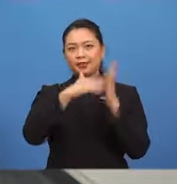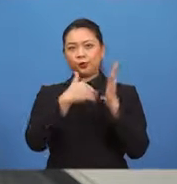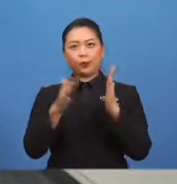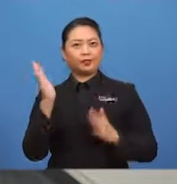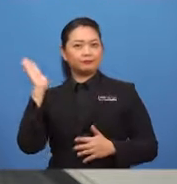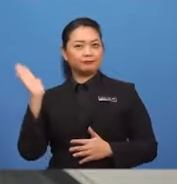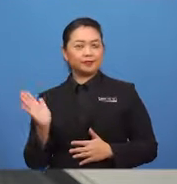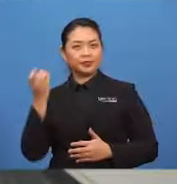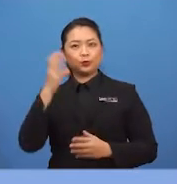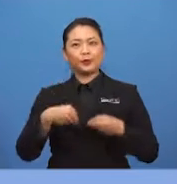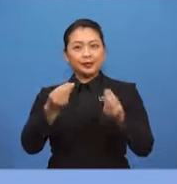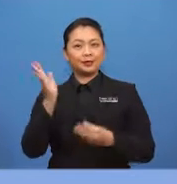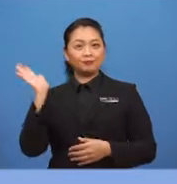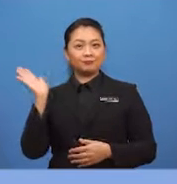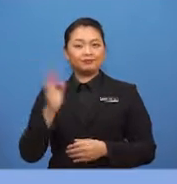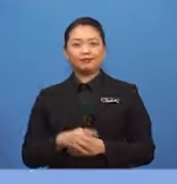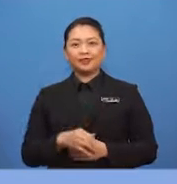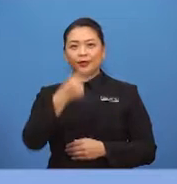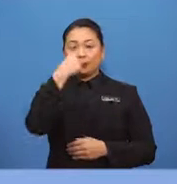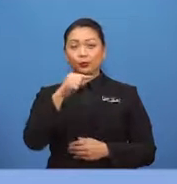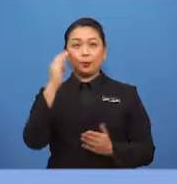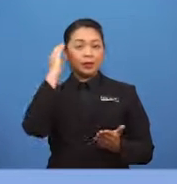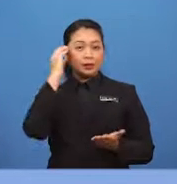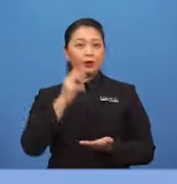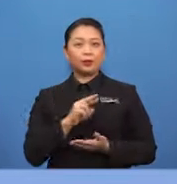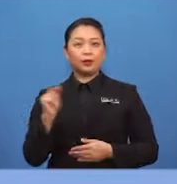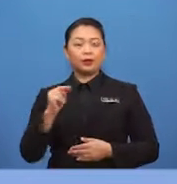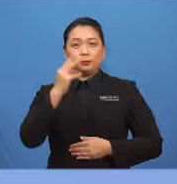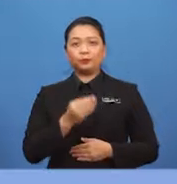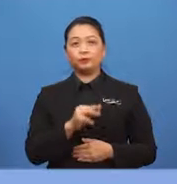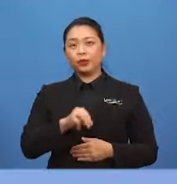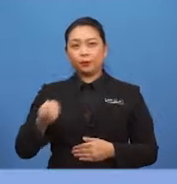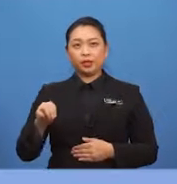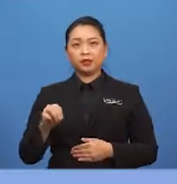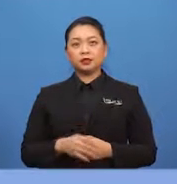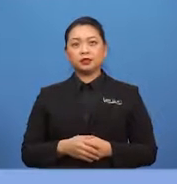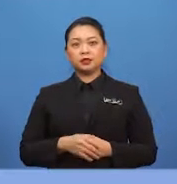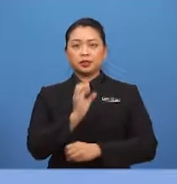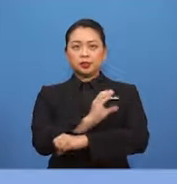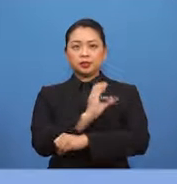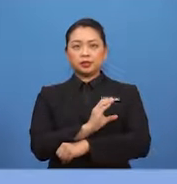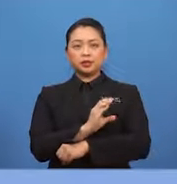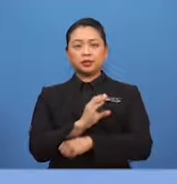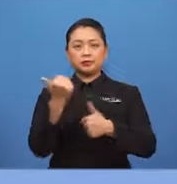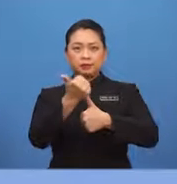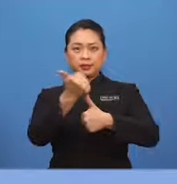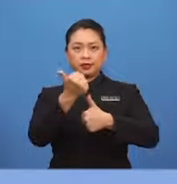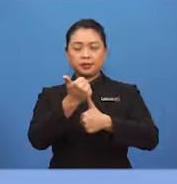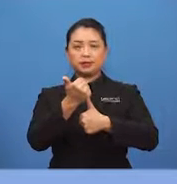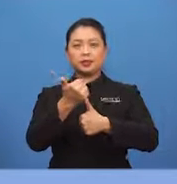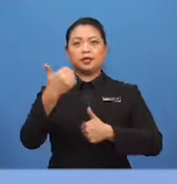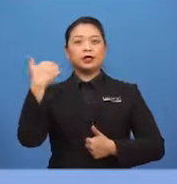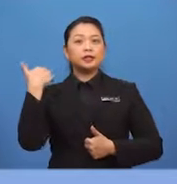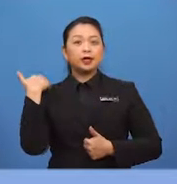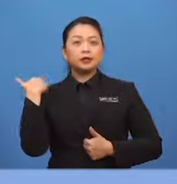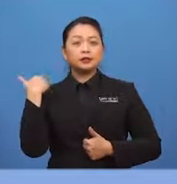telah cikgu sediakan. Untuk pengetahuan murid-murid, kaca silika terlakur terdiri